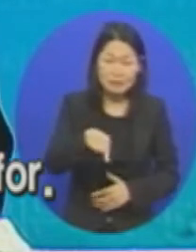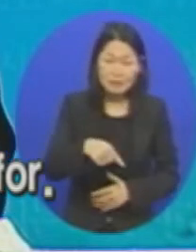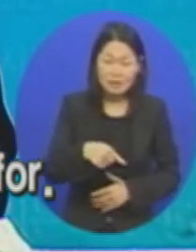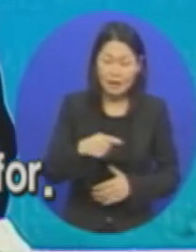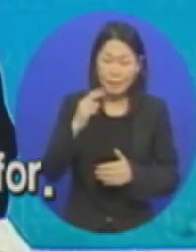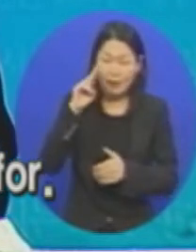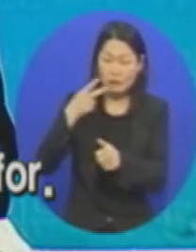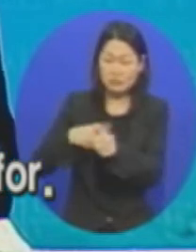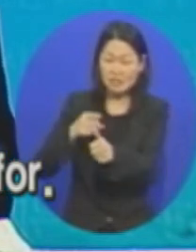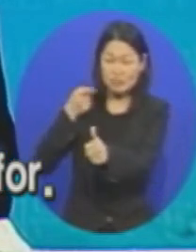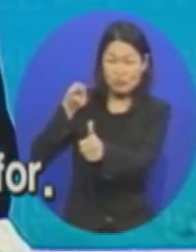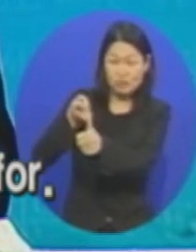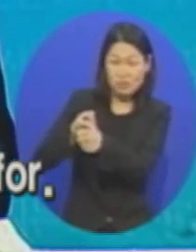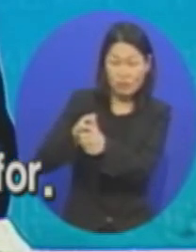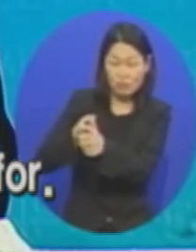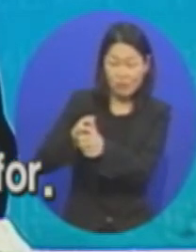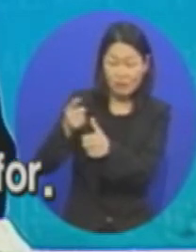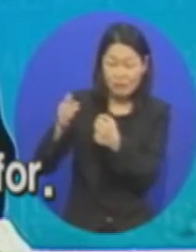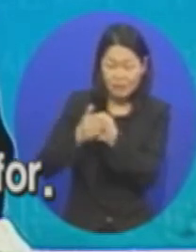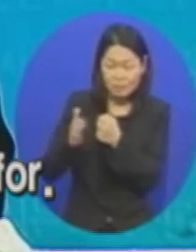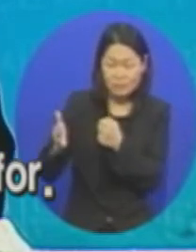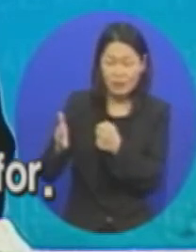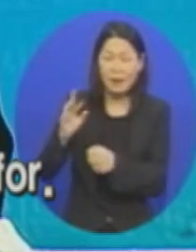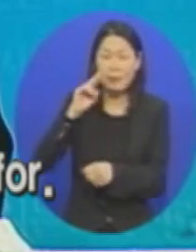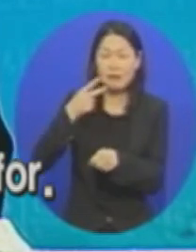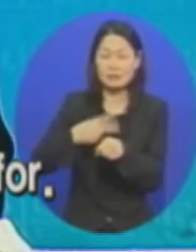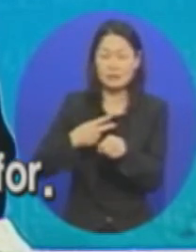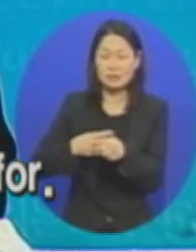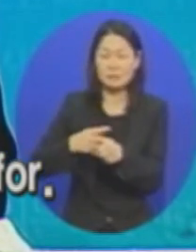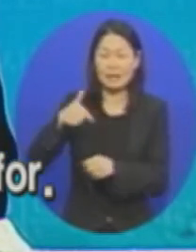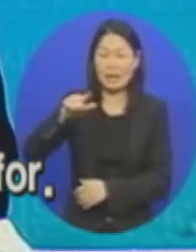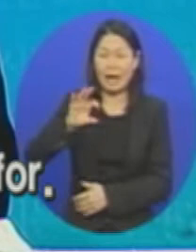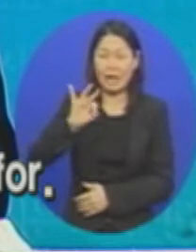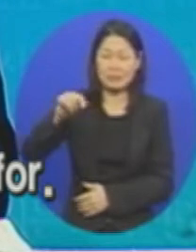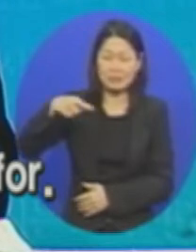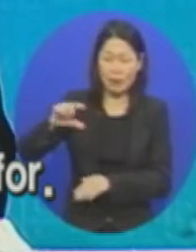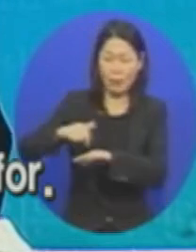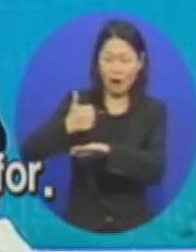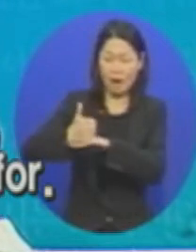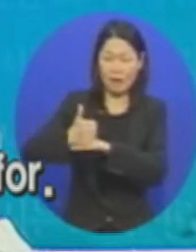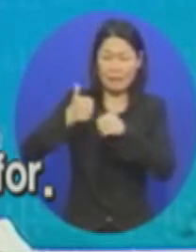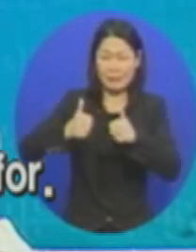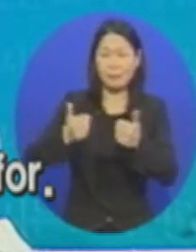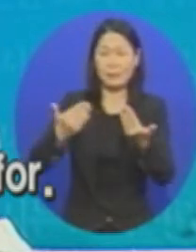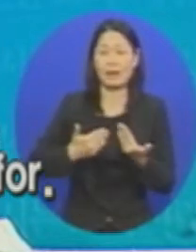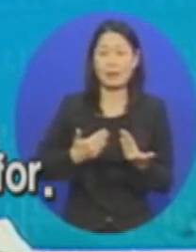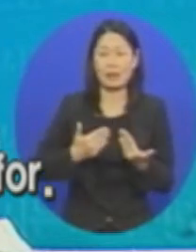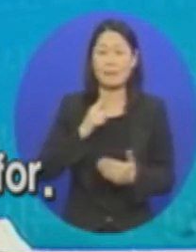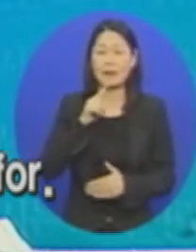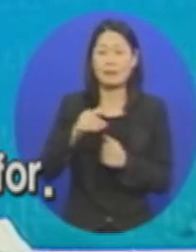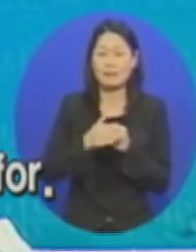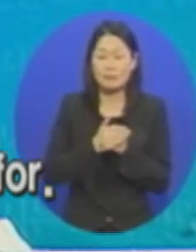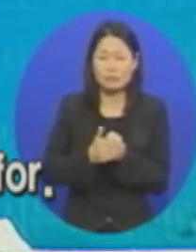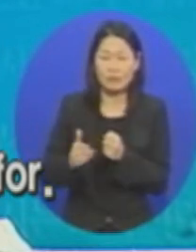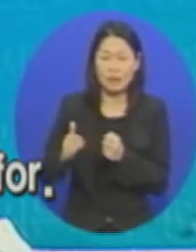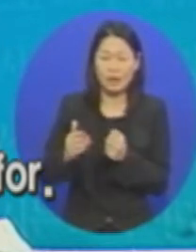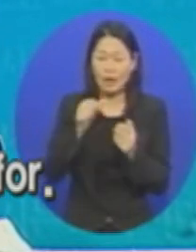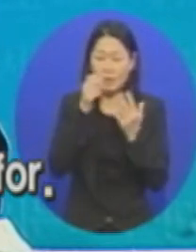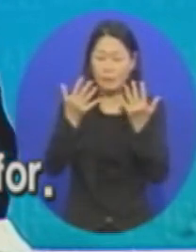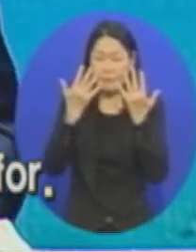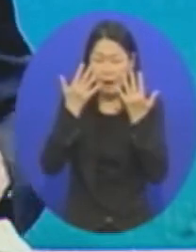바울이 갈 의사에게 재판을 받겠다고 해서 감옥에 갇혀서 재판을 받을 준비를 하고 있는